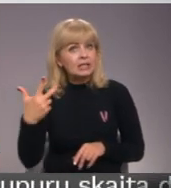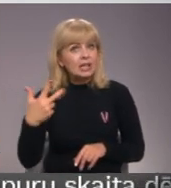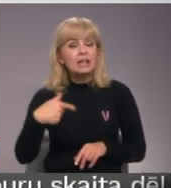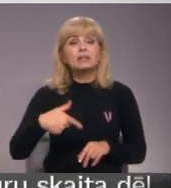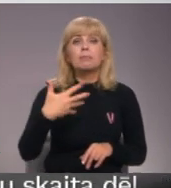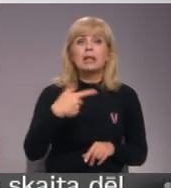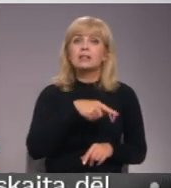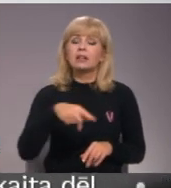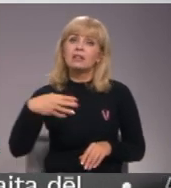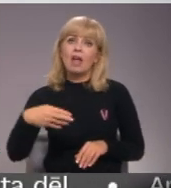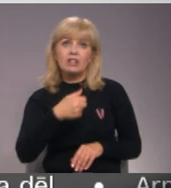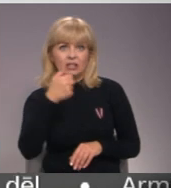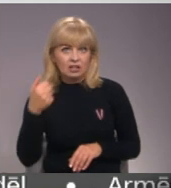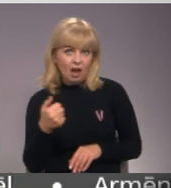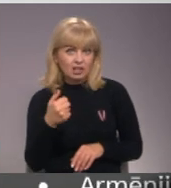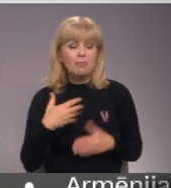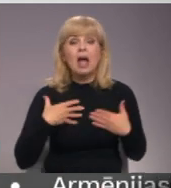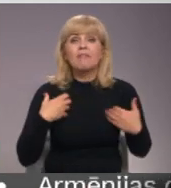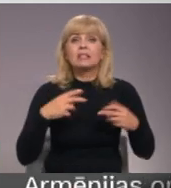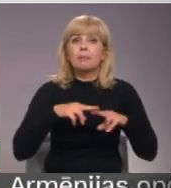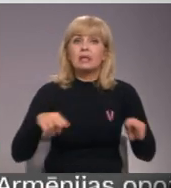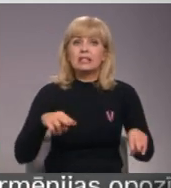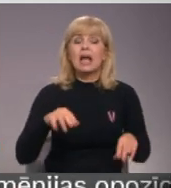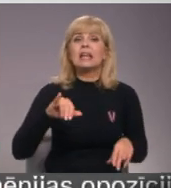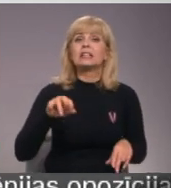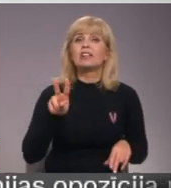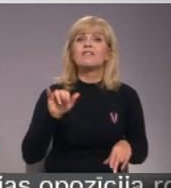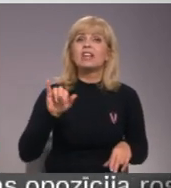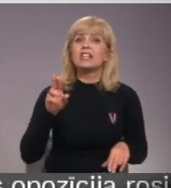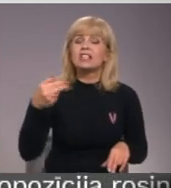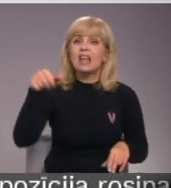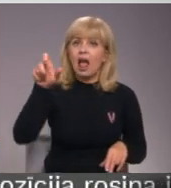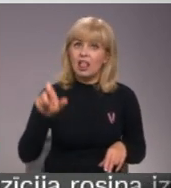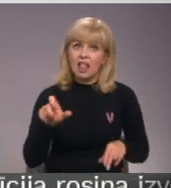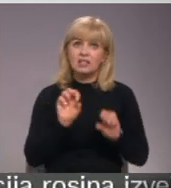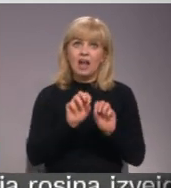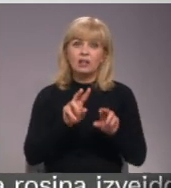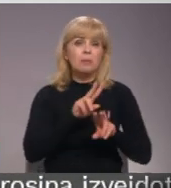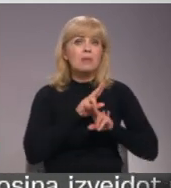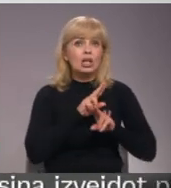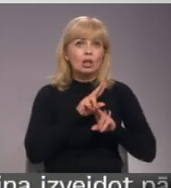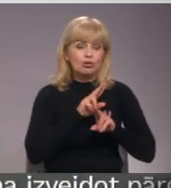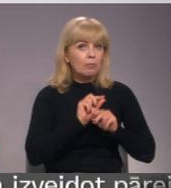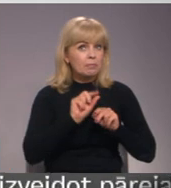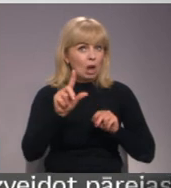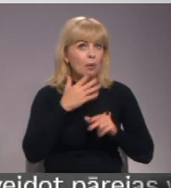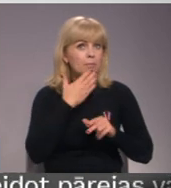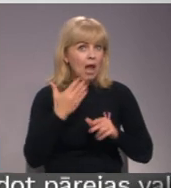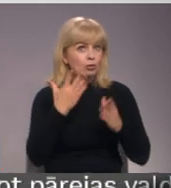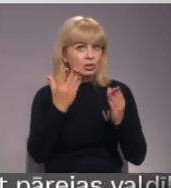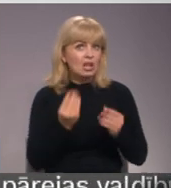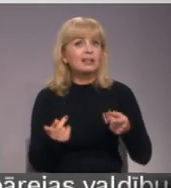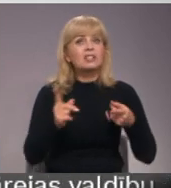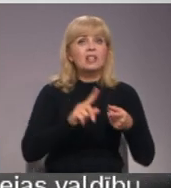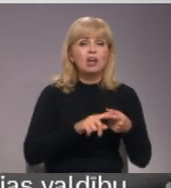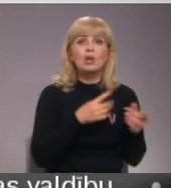līdz 90 gadiem. Un veselības ministri Ilze Viņķele skaidro, ka mirušo pieaugums pēdējās dienās saistīts ar